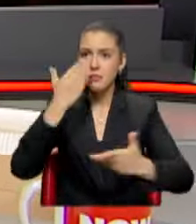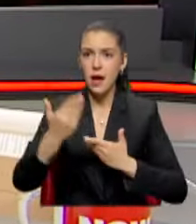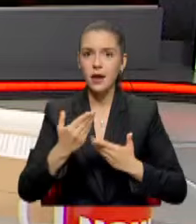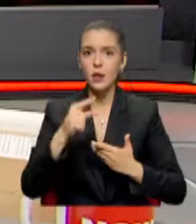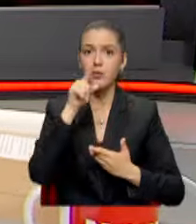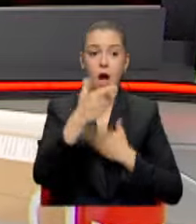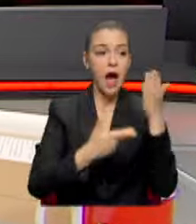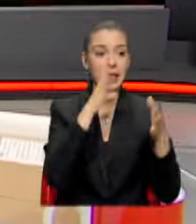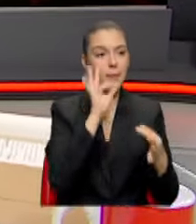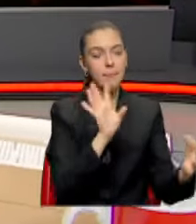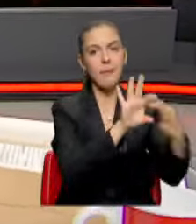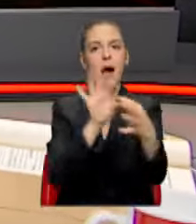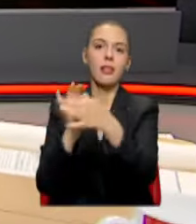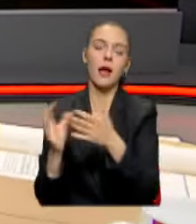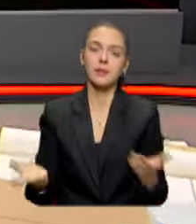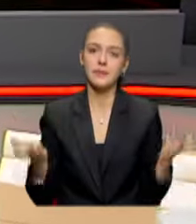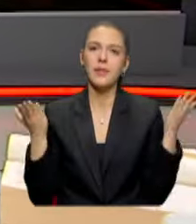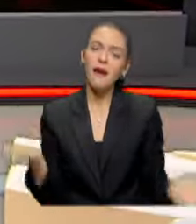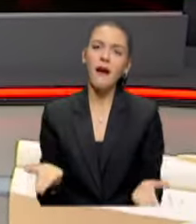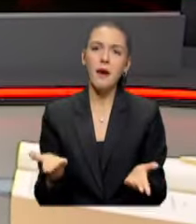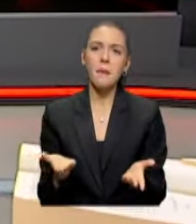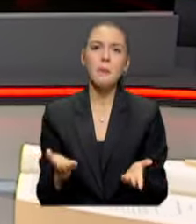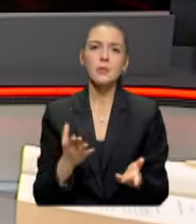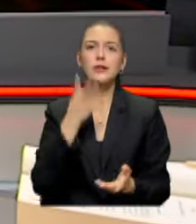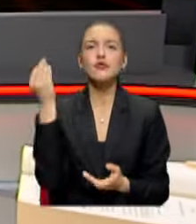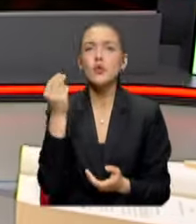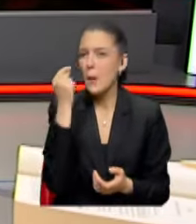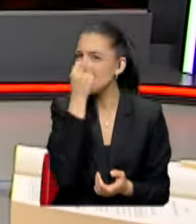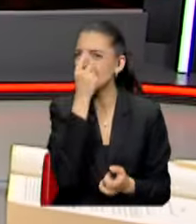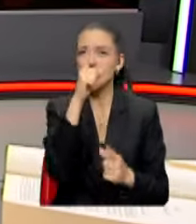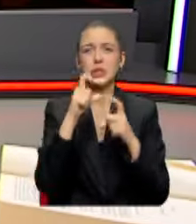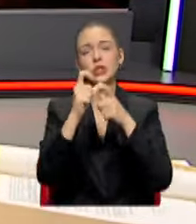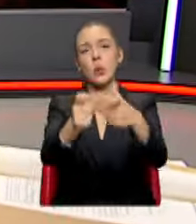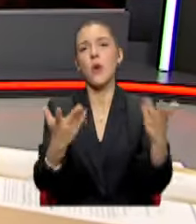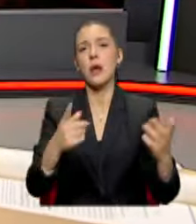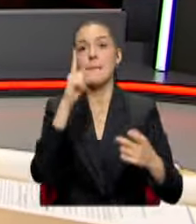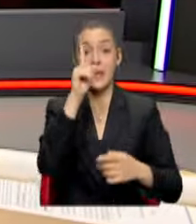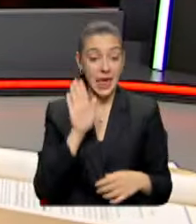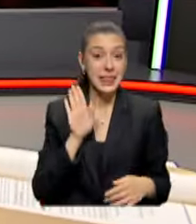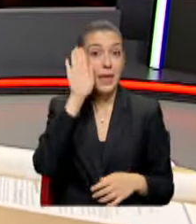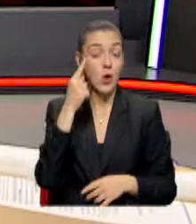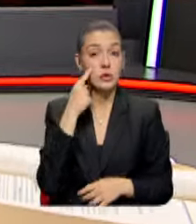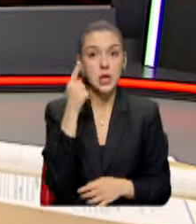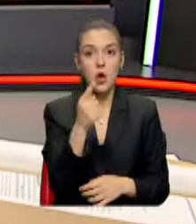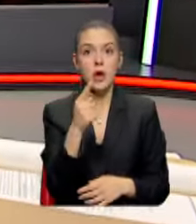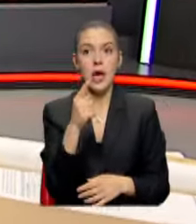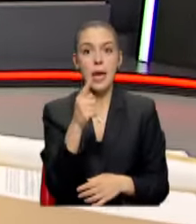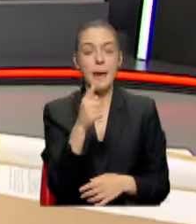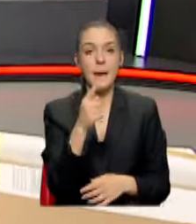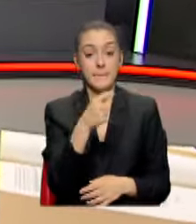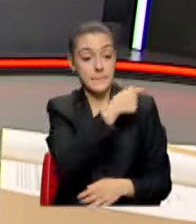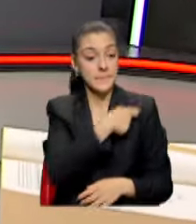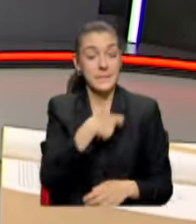bahseden Bağlar filan diye ya çok basit bir soru bir Demokraside Milli